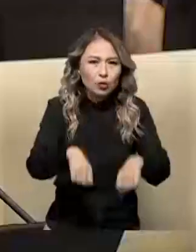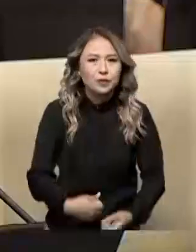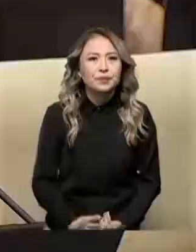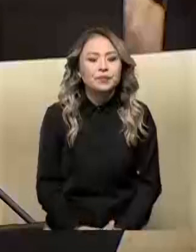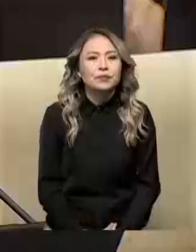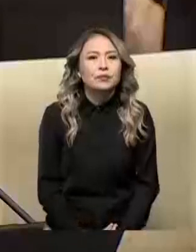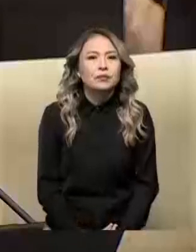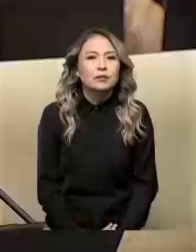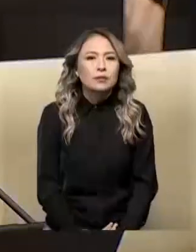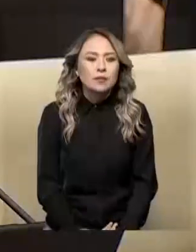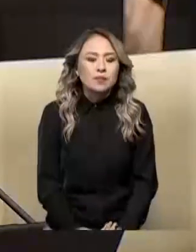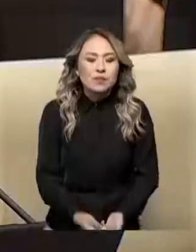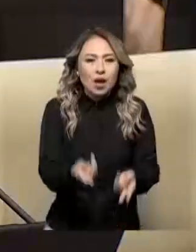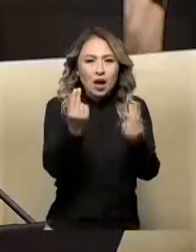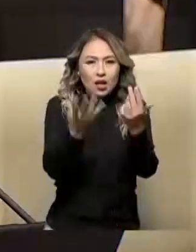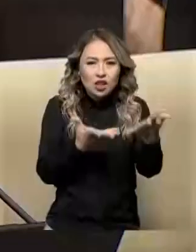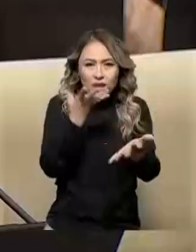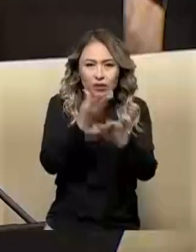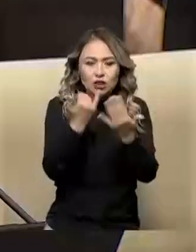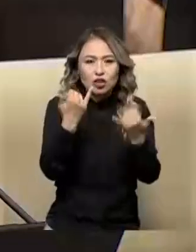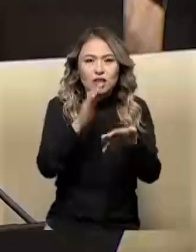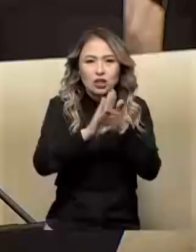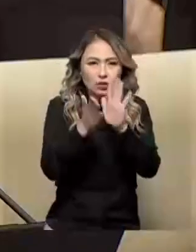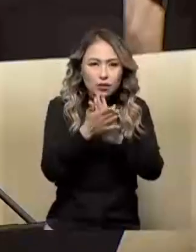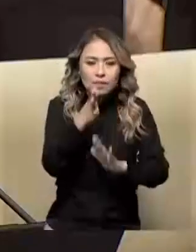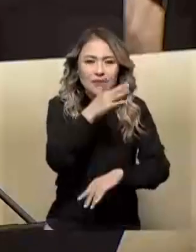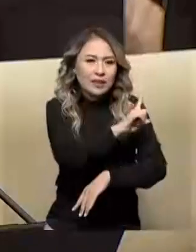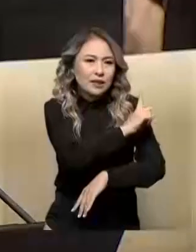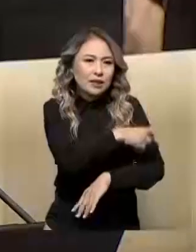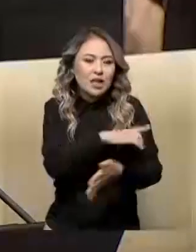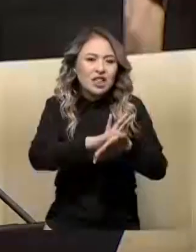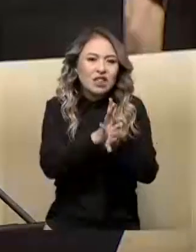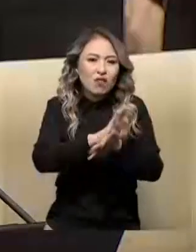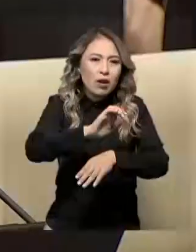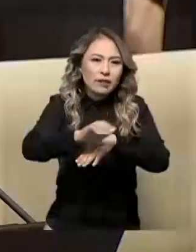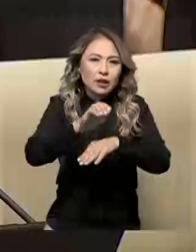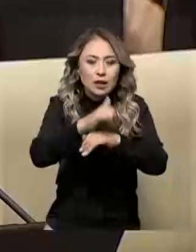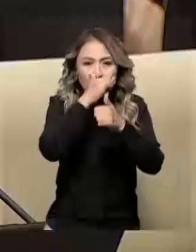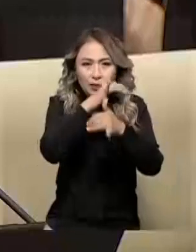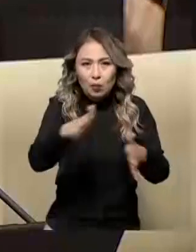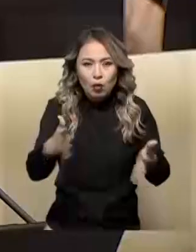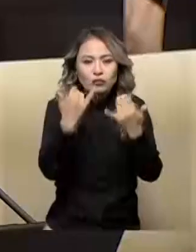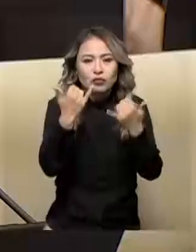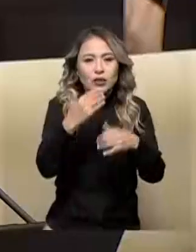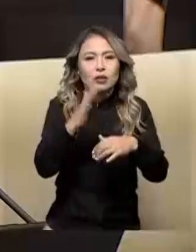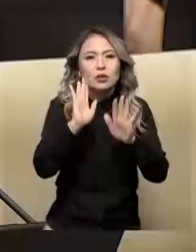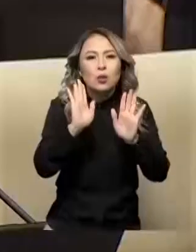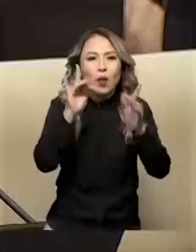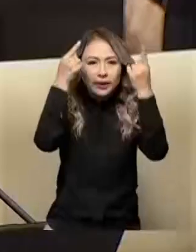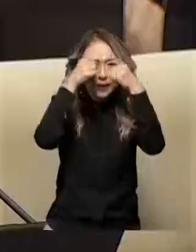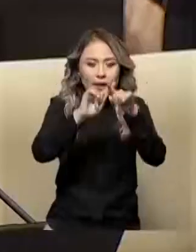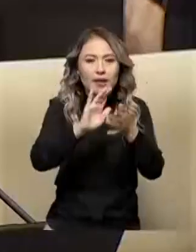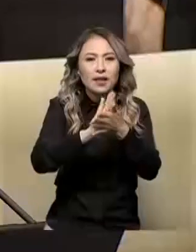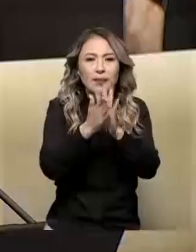Текущие условия финансирования қаржыландырудың қазіргі шарттары мысалы қатты ірімшік шығаруға мүмкіндік бермей отыр. Ірімшік өндірісінің технологиялық